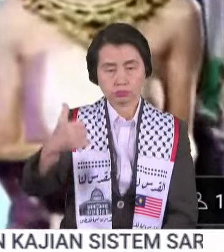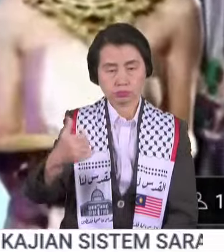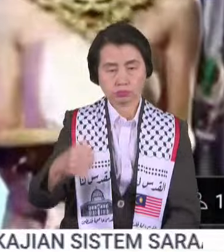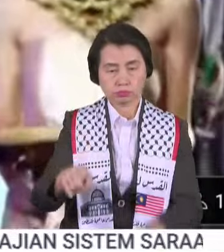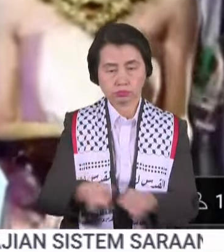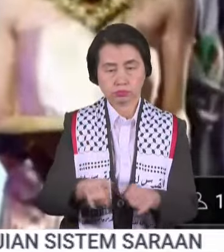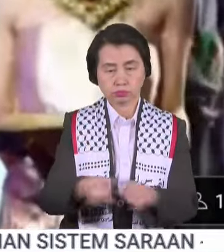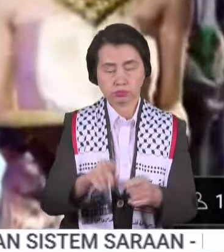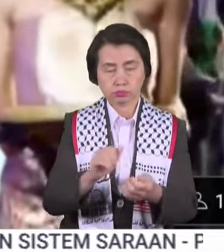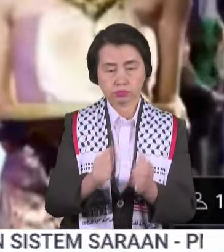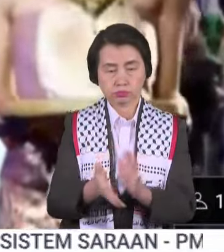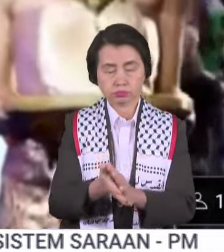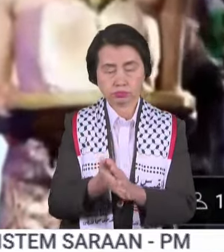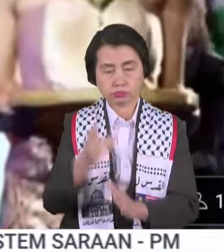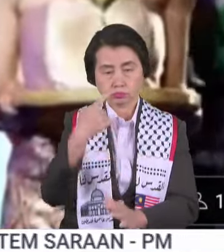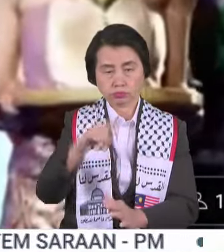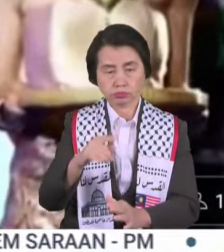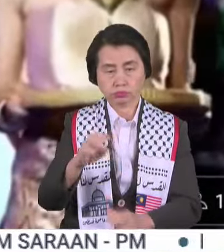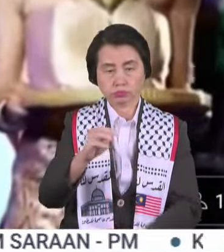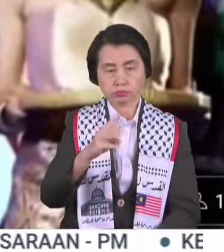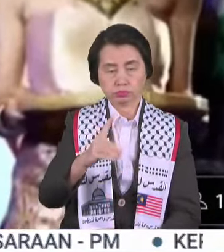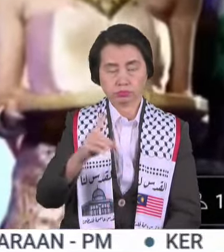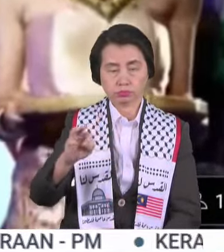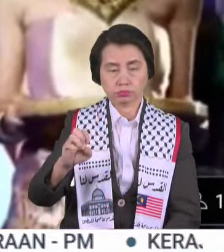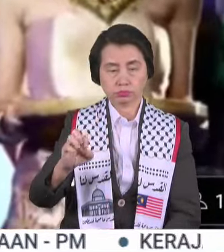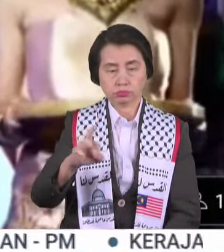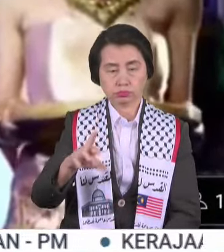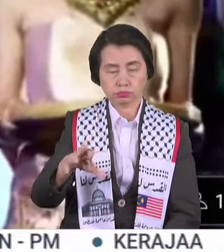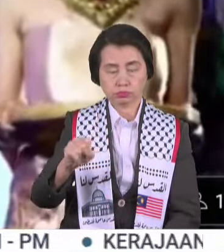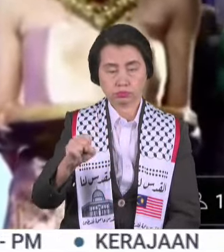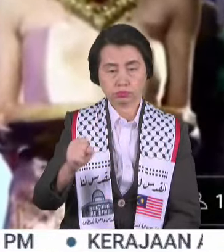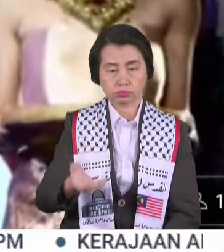apabila muncul juara bersama galingan Muhammad Faris Anwar.